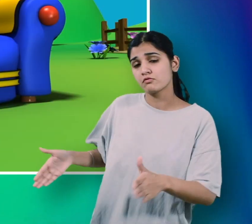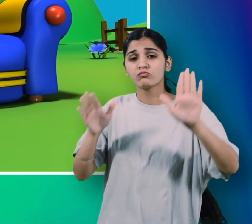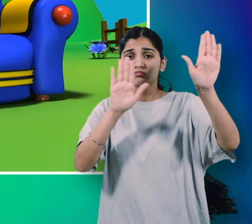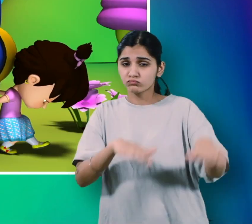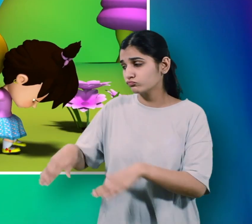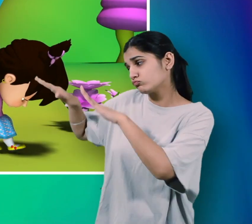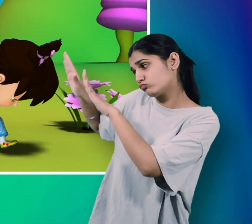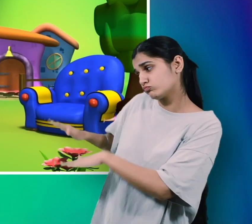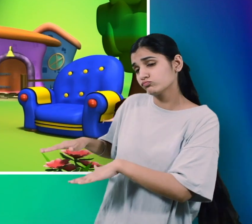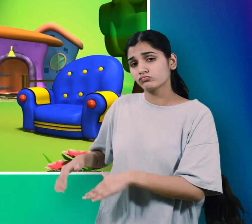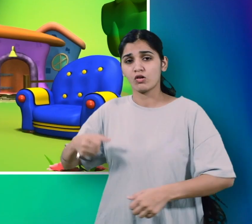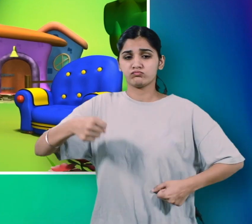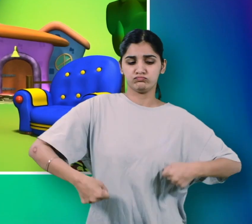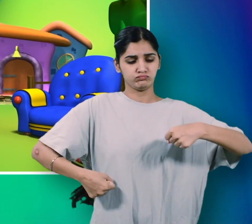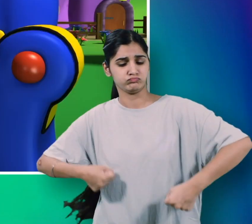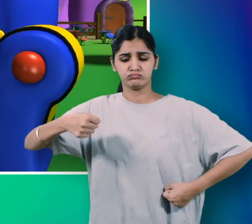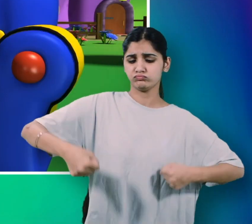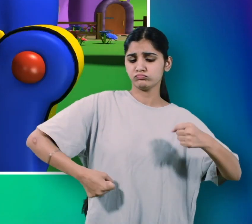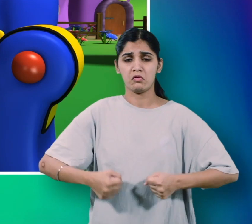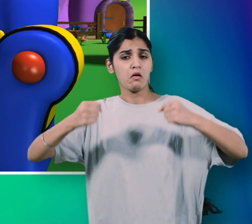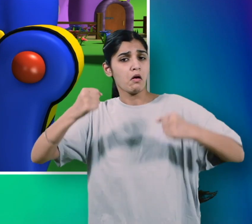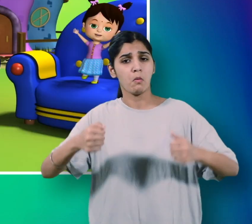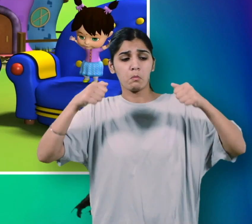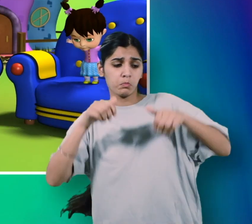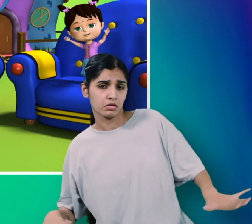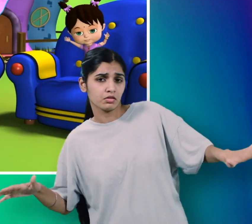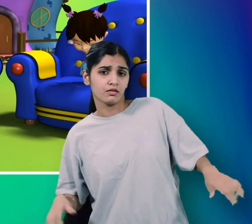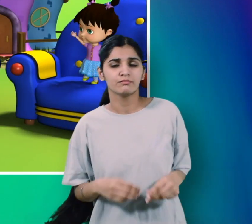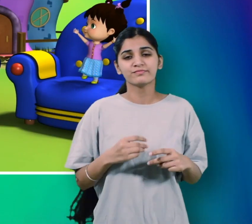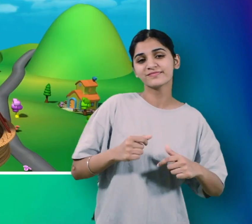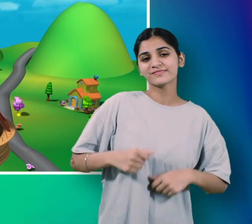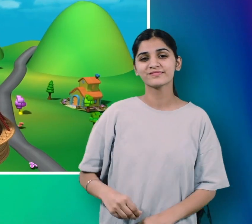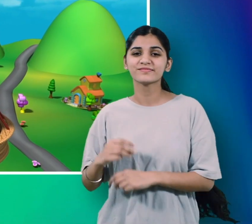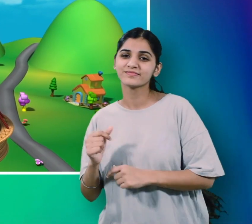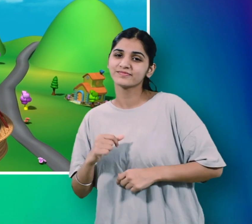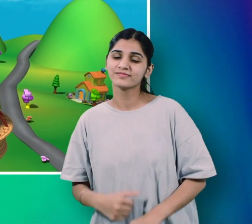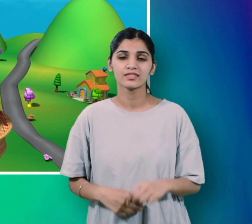पटर। आओ बैठो कुर्सी पर, कुर्सी बोले चटर पटर।